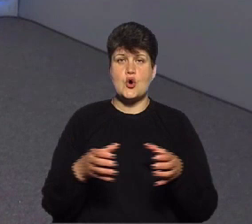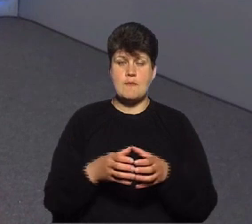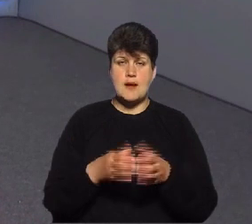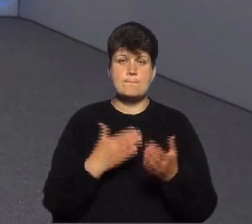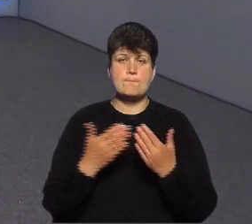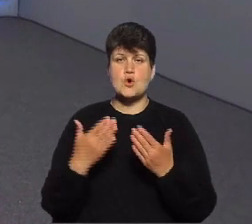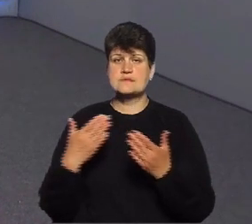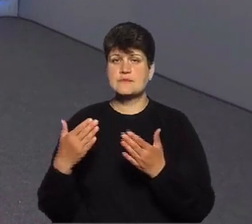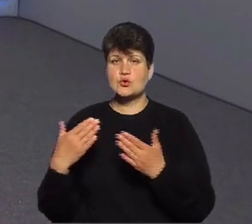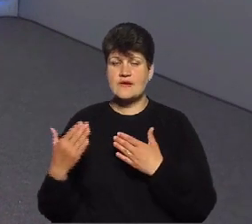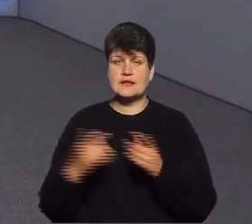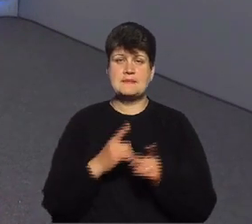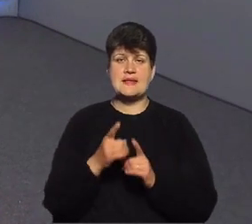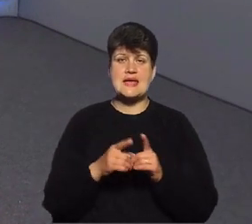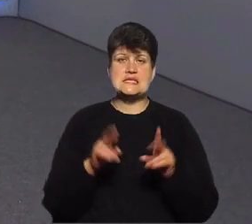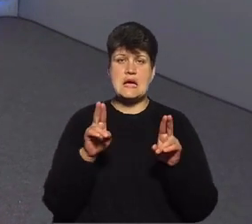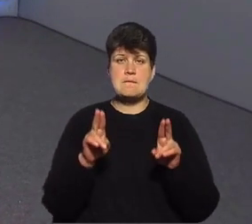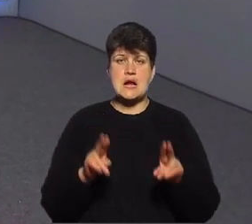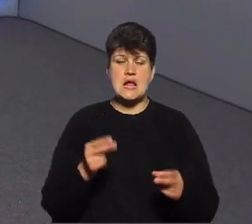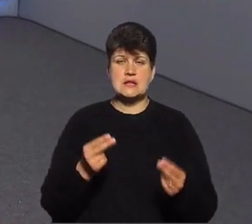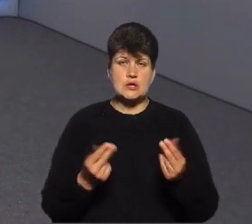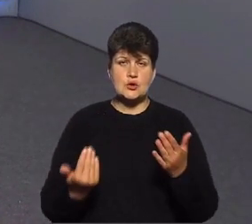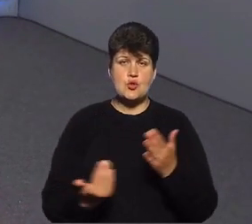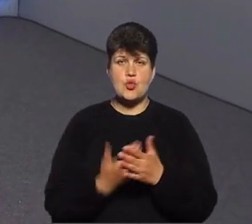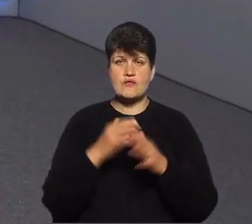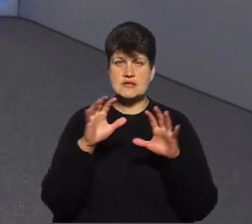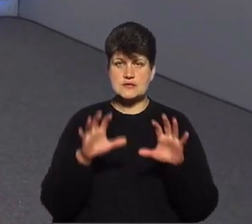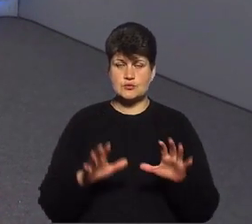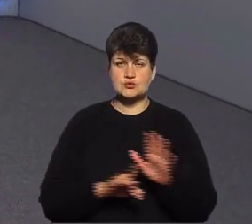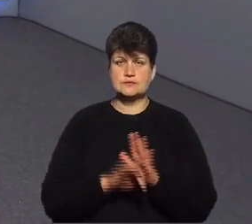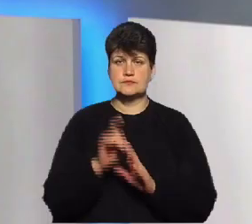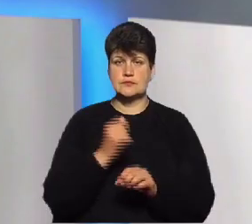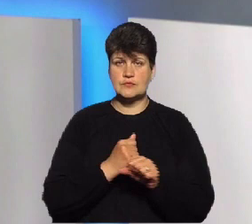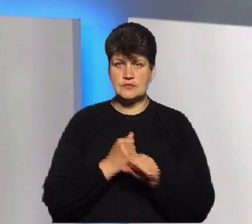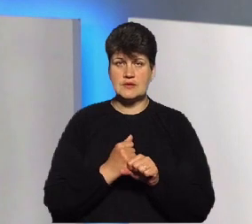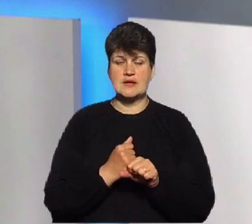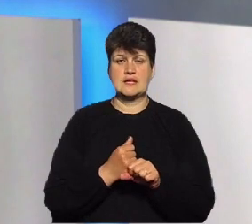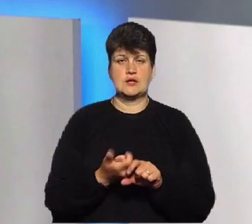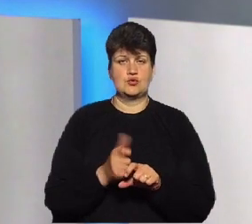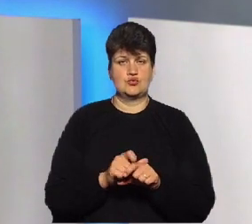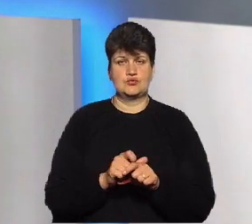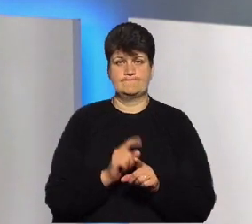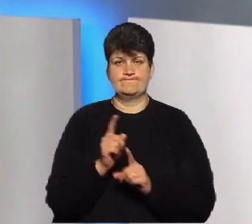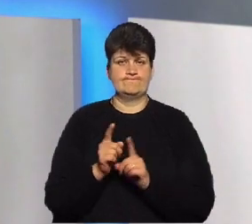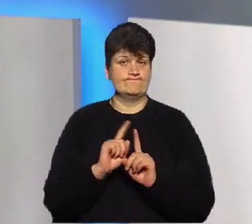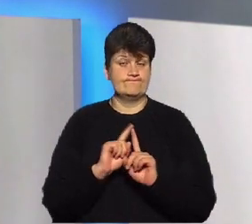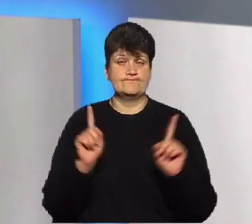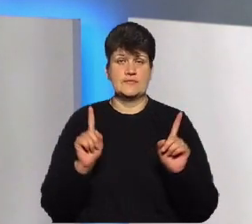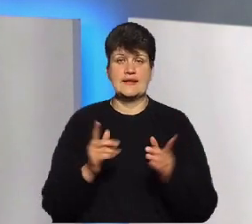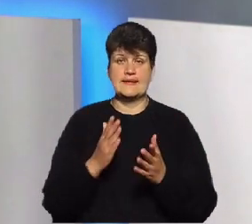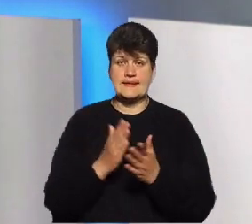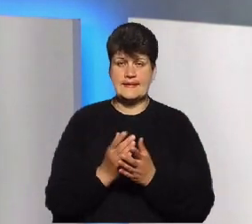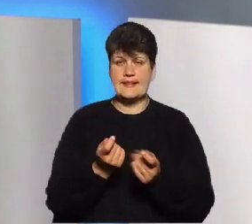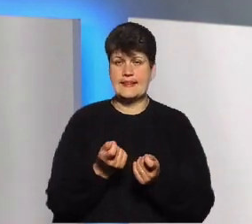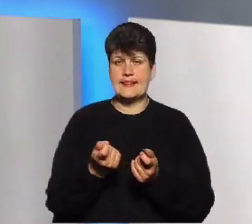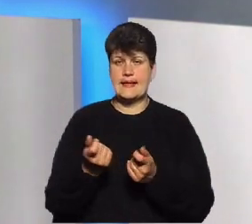гри, коли новий закон вступає в дію, такий, на мою думку, доволі революційний, то, звичайно, що є деякі моменти,